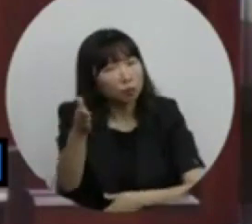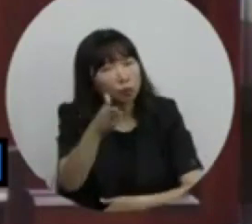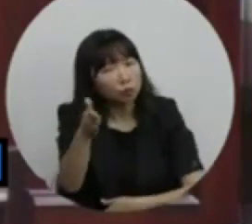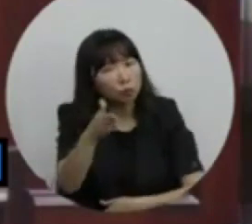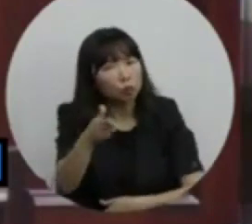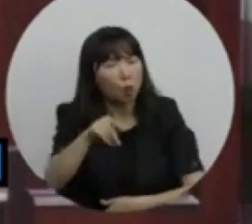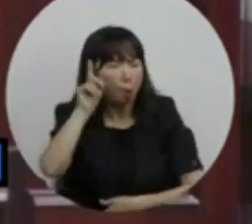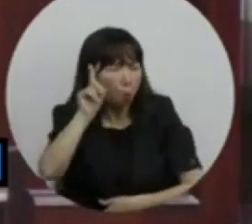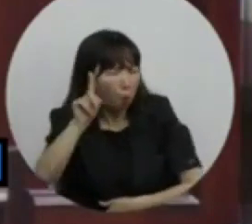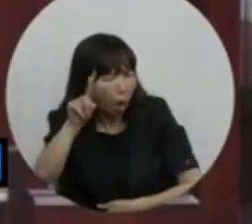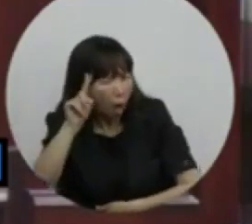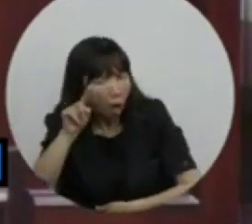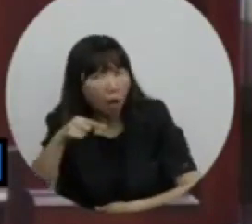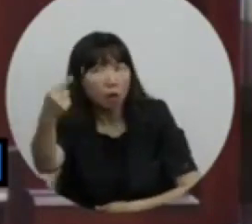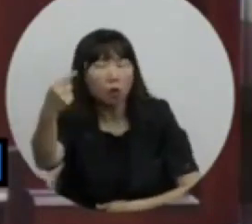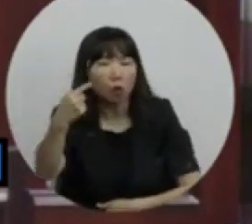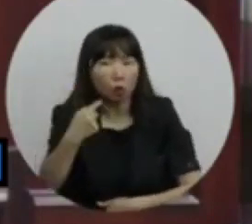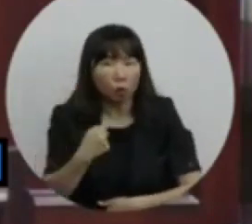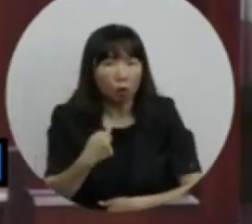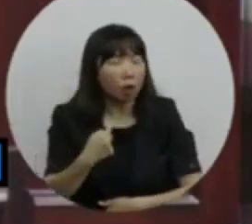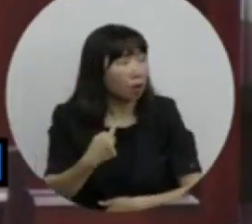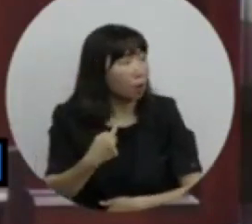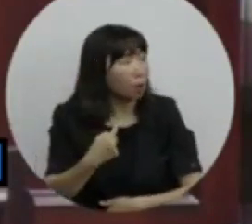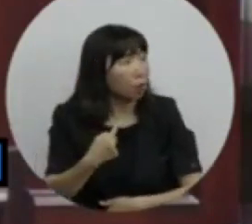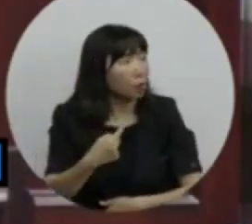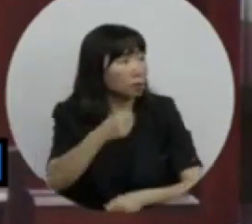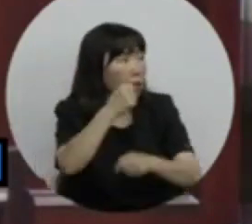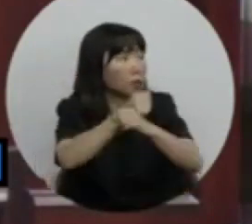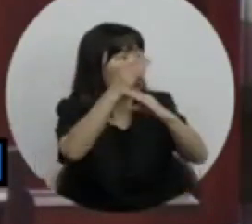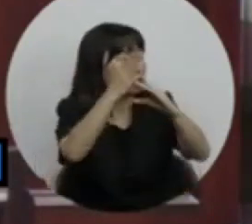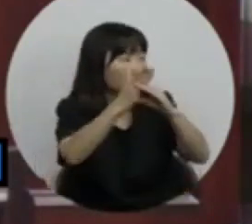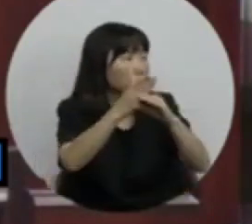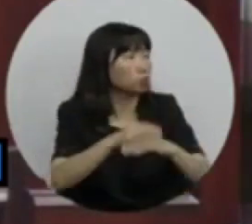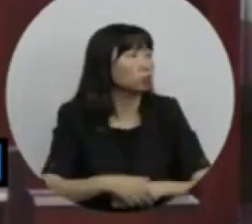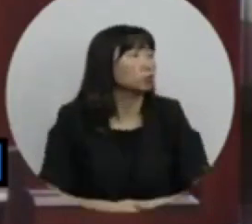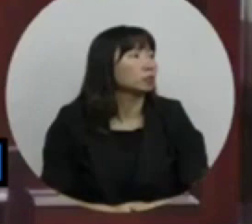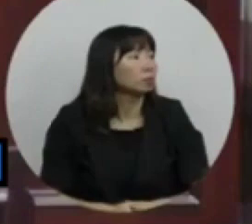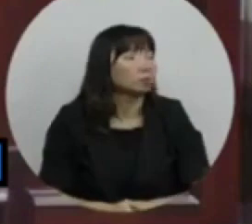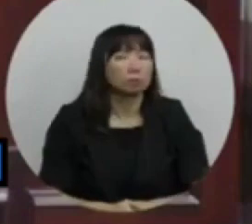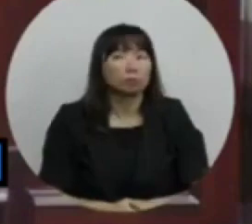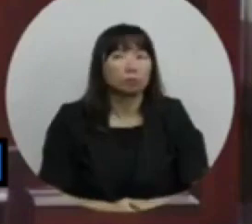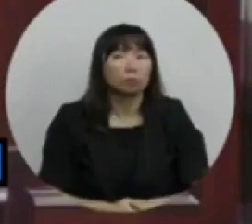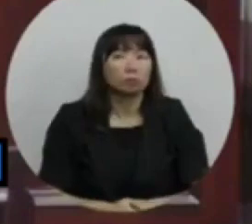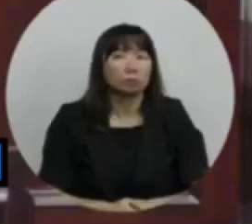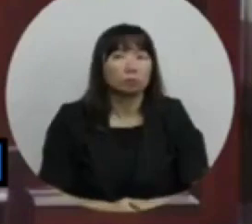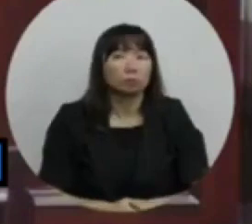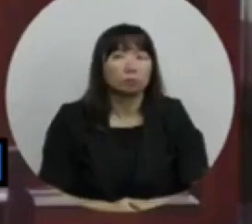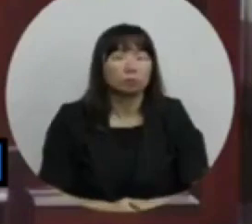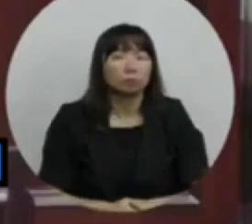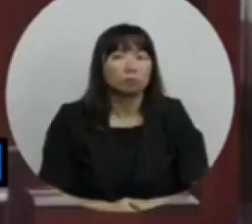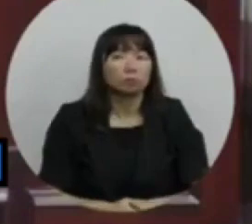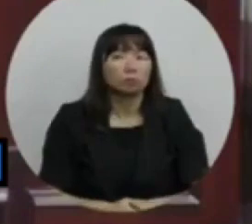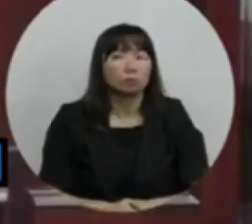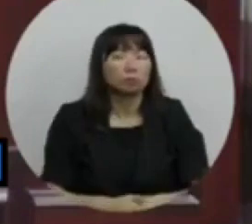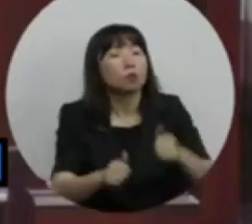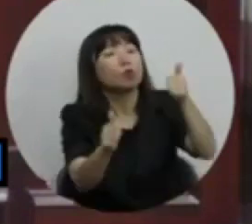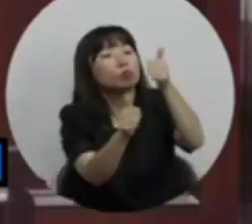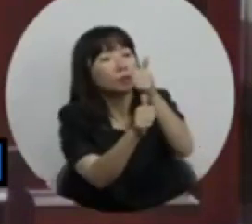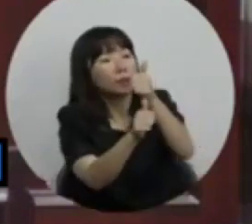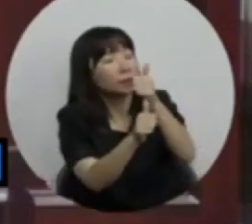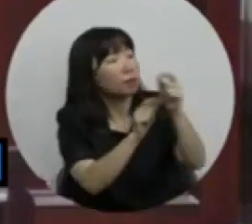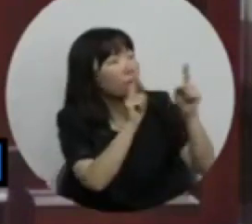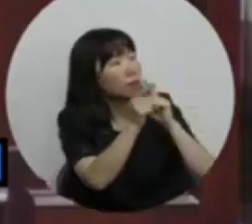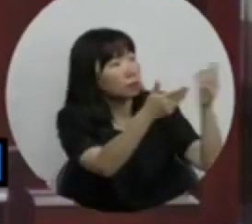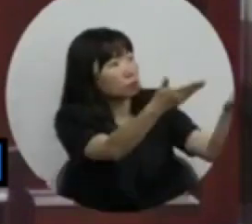거의 매일 와서 의장님, 일하시죠? 의사진행 발언 있습니다. 예예. 예. 의장님 의사진행 발언 있습니다. 네네 부의장님.